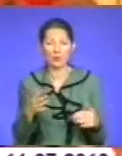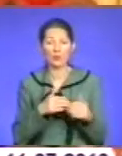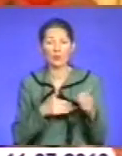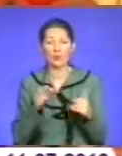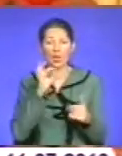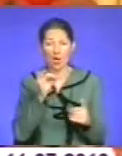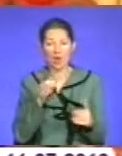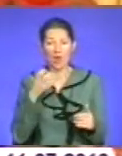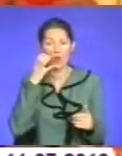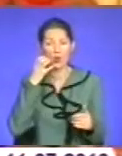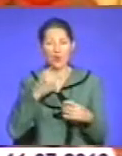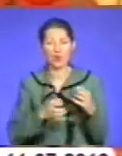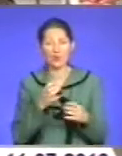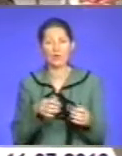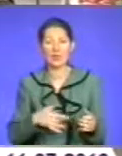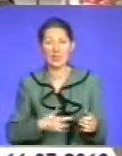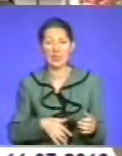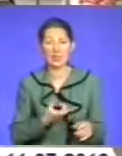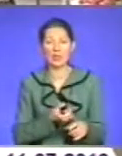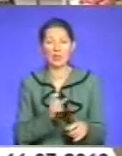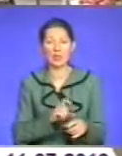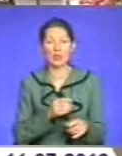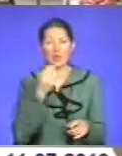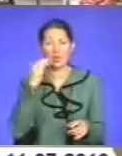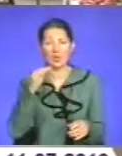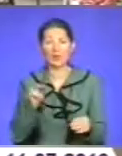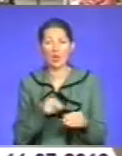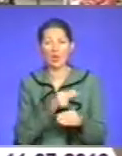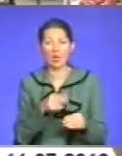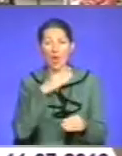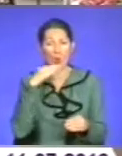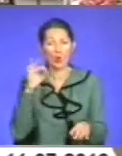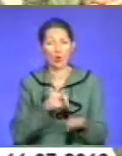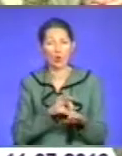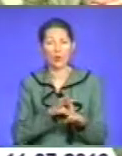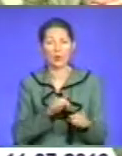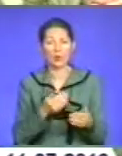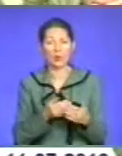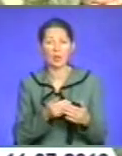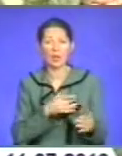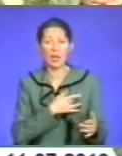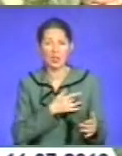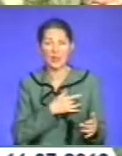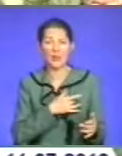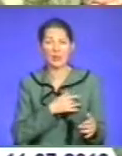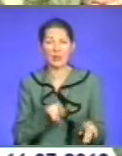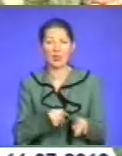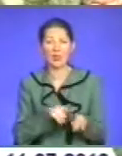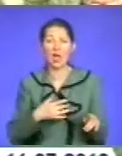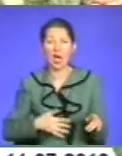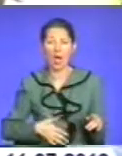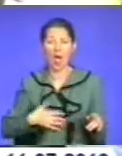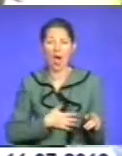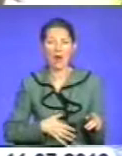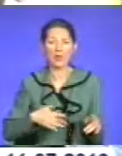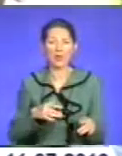найбільш ефективна профілактика багатьох захворювань, зокрема патології серцево-судинної системи та розладів травної системи.